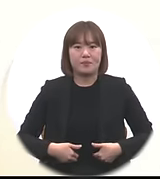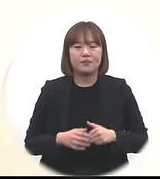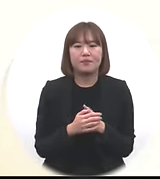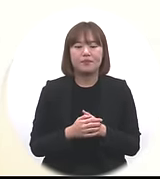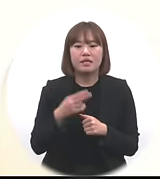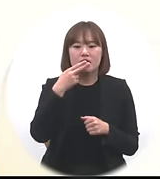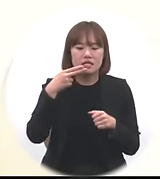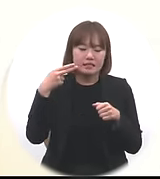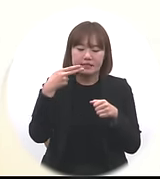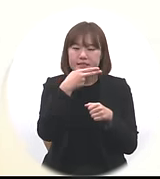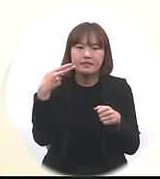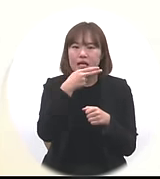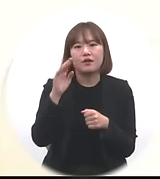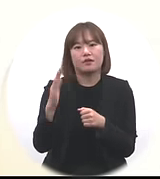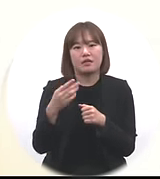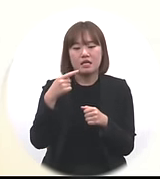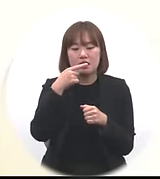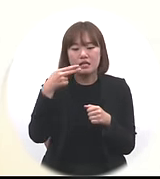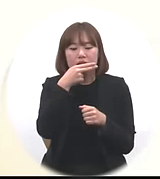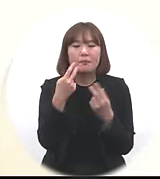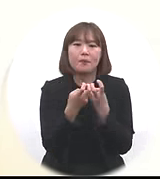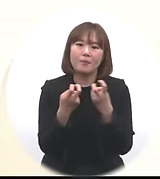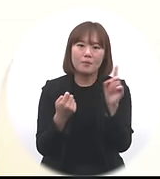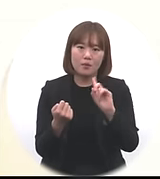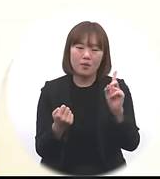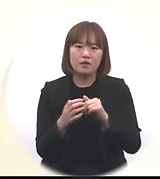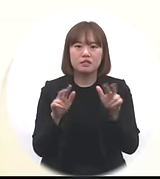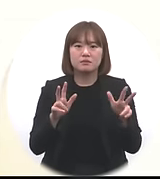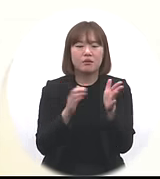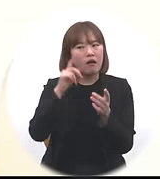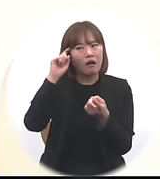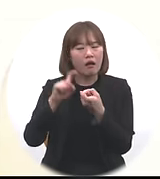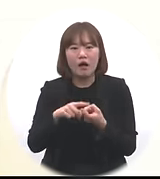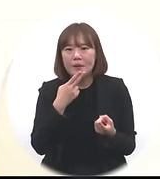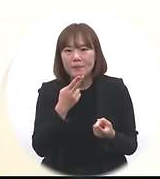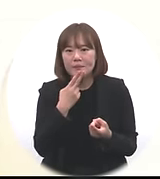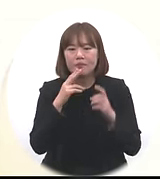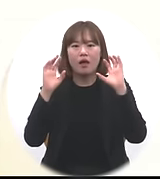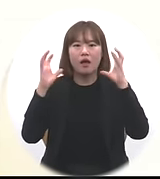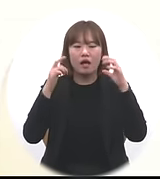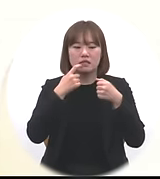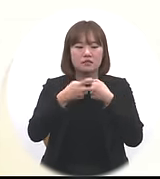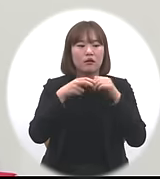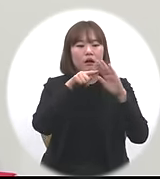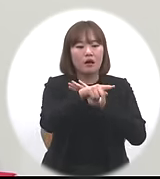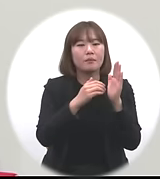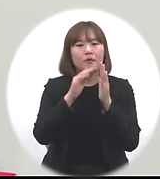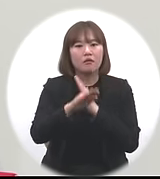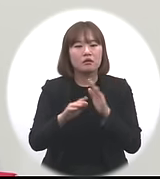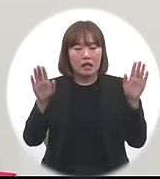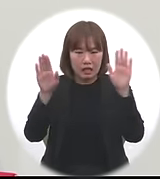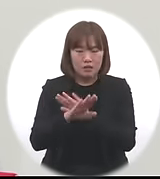닦아야 됩니다. 어떻게 닦을 거냐? 그동안에 아무 관심이 없다가 애 치과 한번 데리고 갔다 온 다음에는 그날